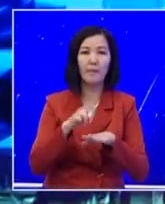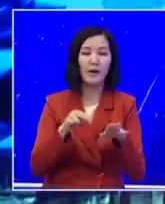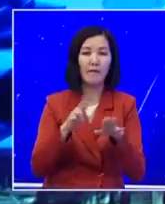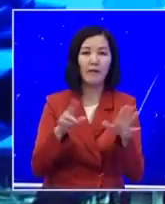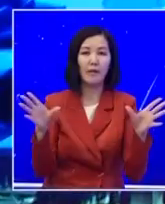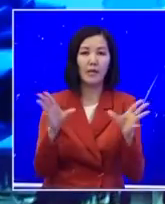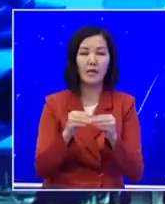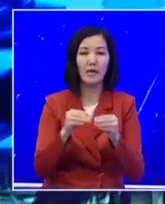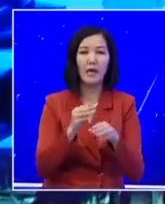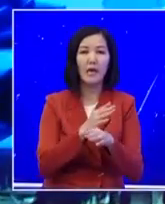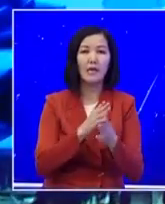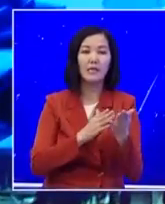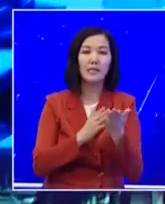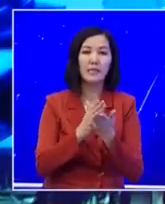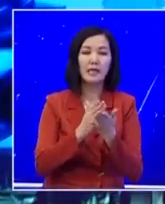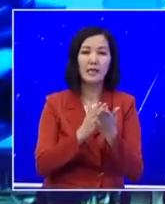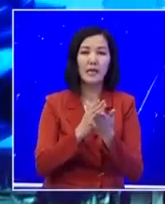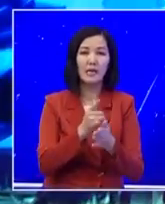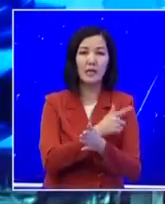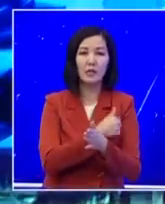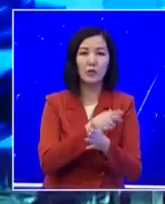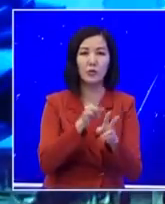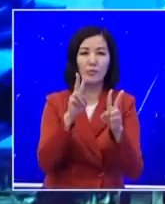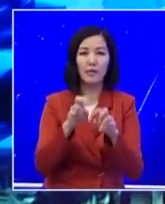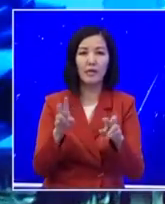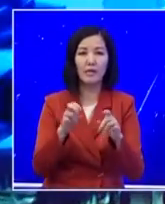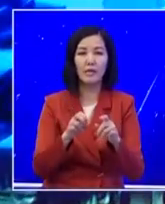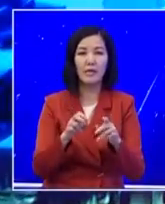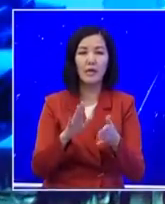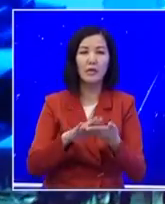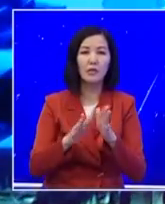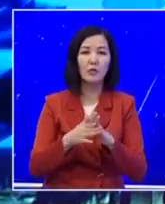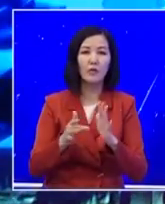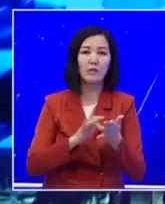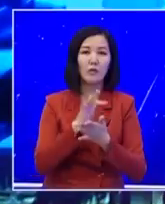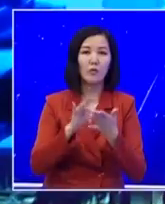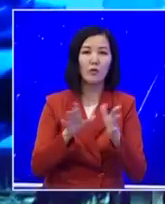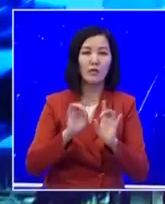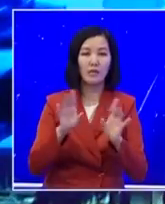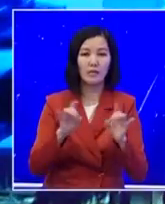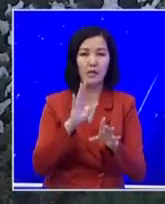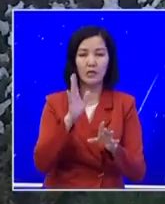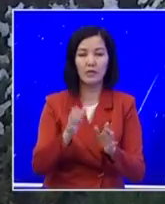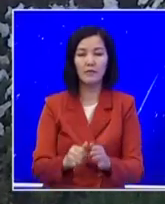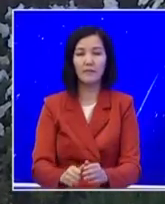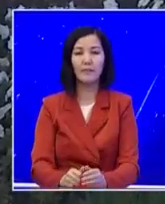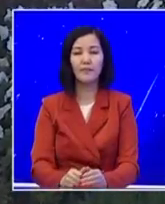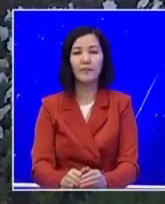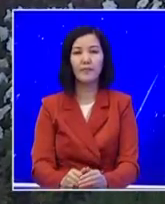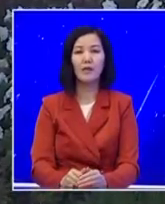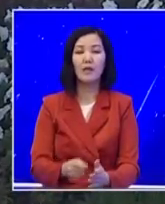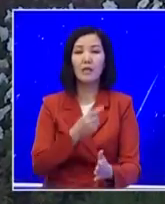правоохранительных органов и санитарных служб принял участие в рейде. О ситуации в городе он и расскажет в следующем материале.